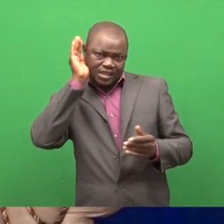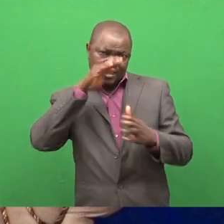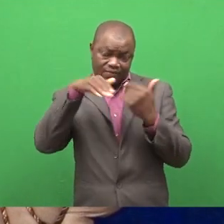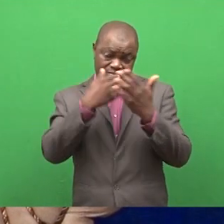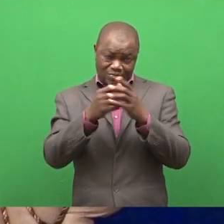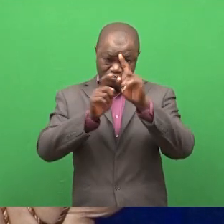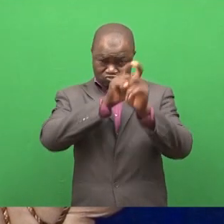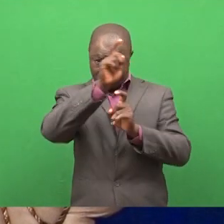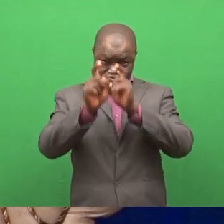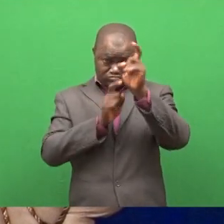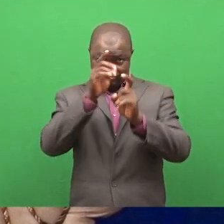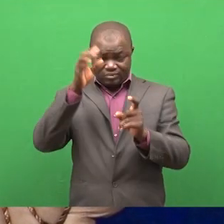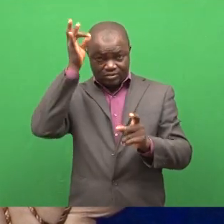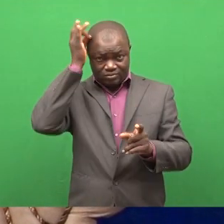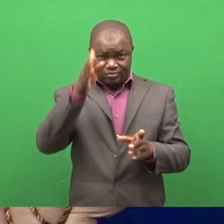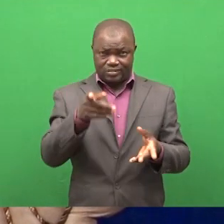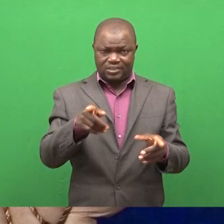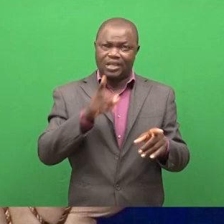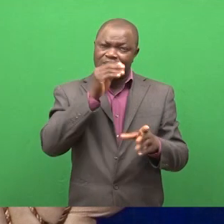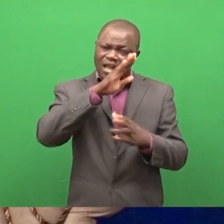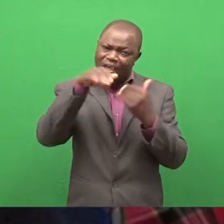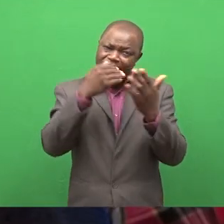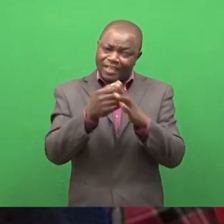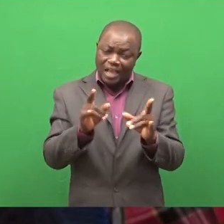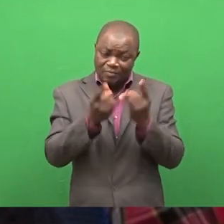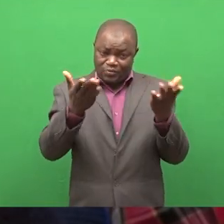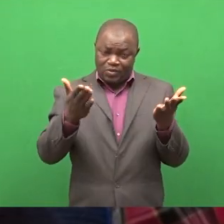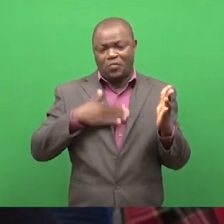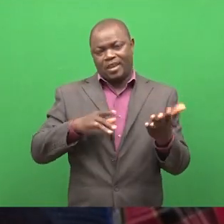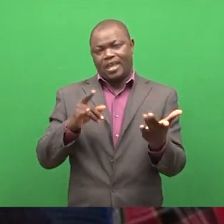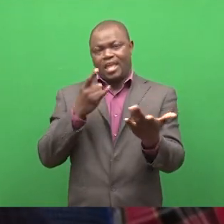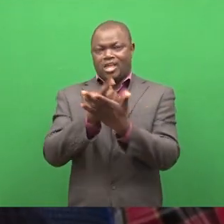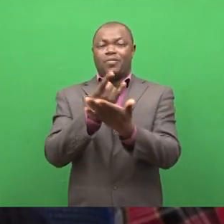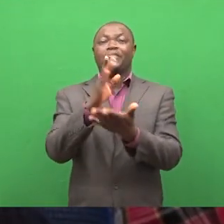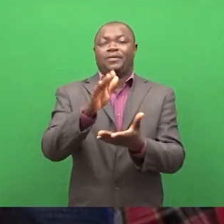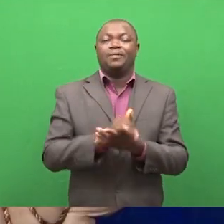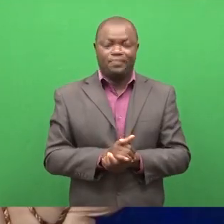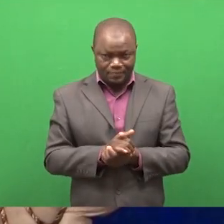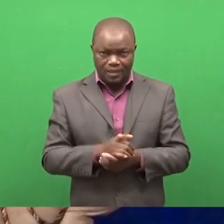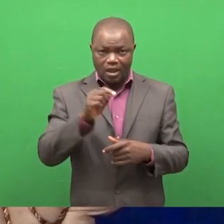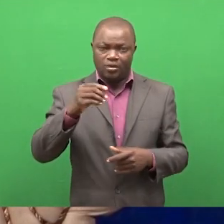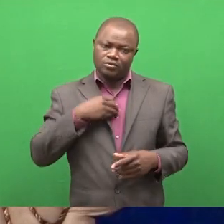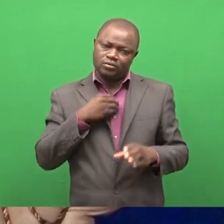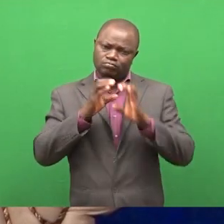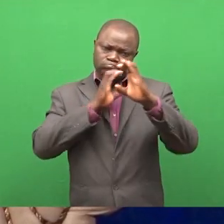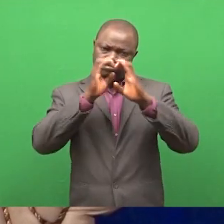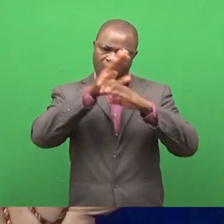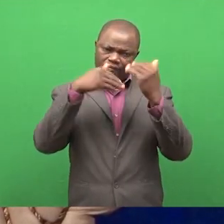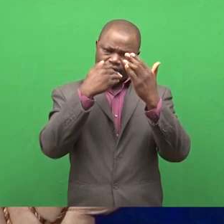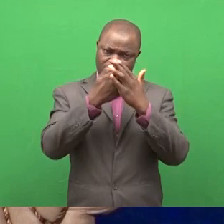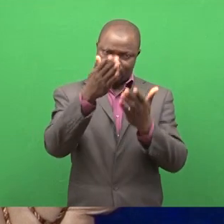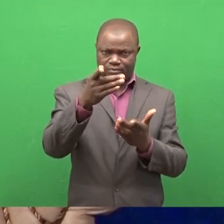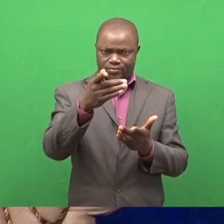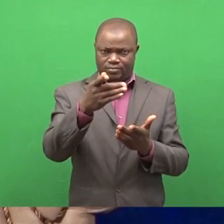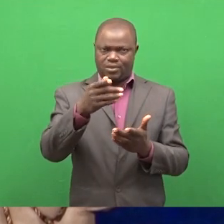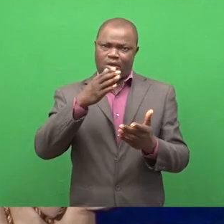yese iyoyo ndosaka tiri kuzvisa nzi mbudzi kuzvarira pavanhu kuti ite sei ibatsirwe. Saka patinotaura zvichemo zvedu